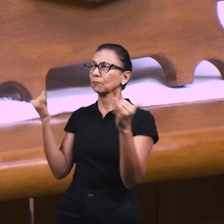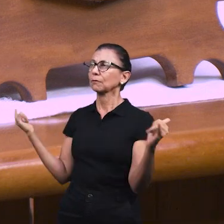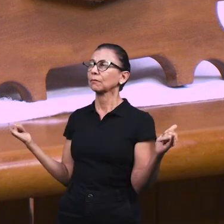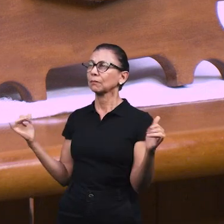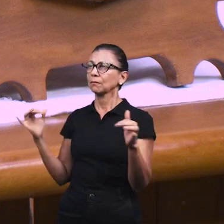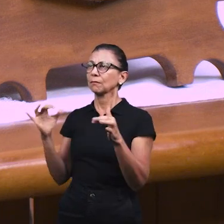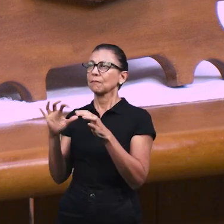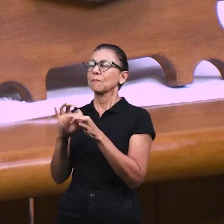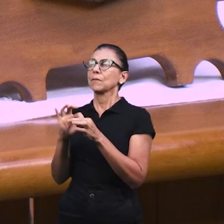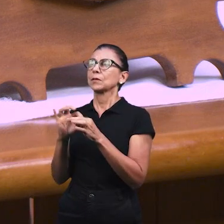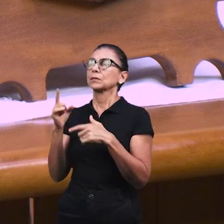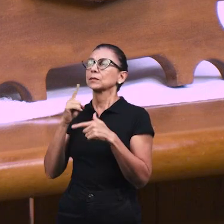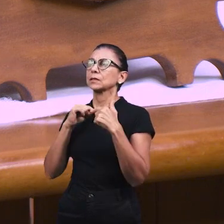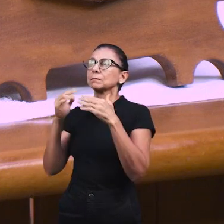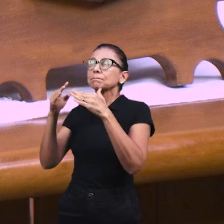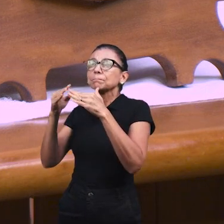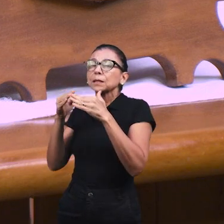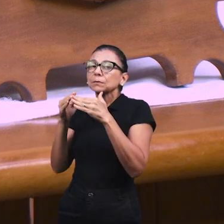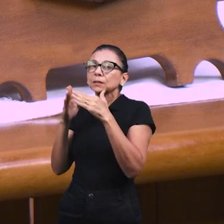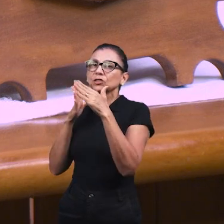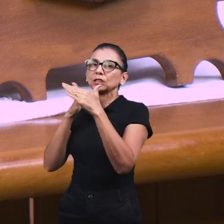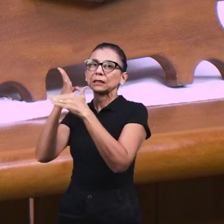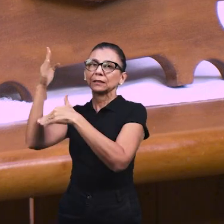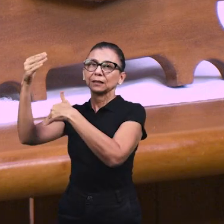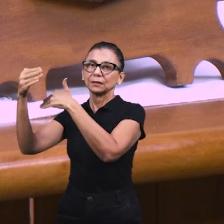merveilleux, l'accès à ta présence.